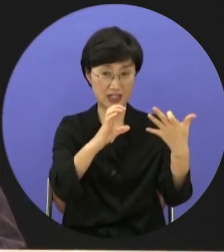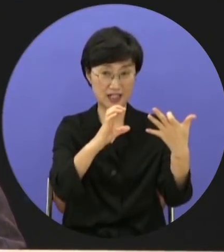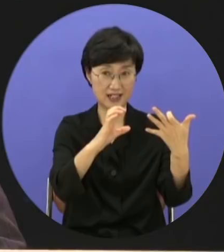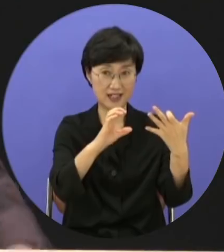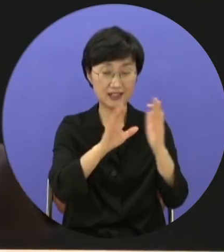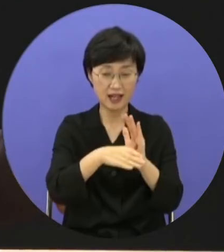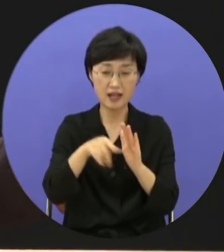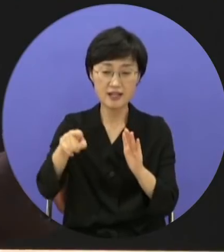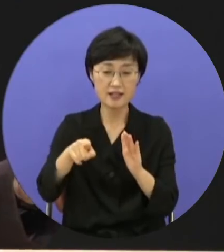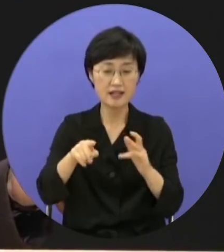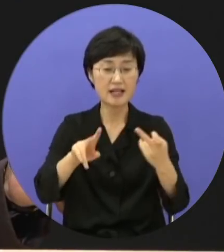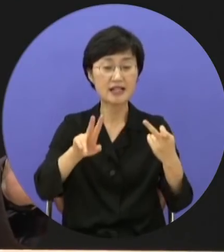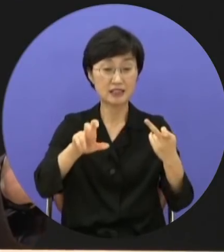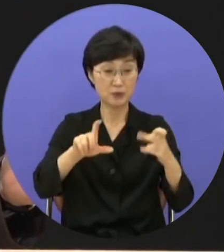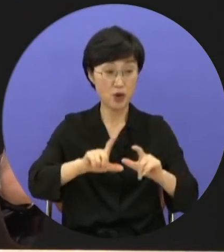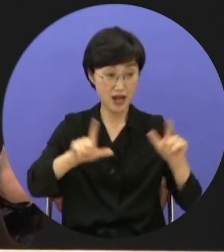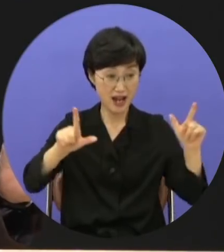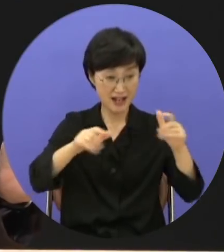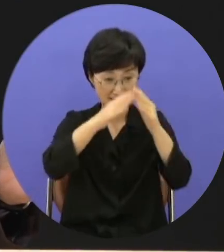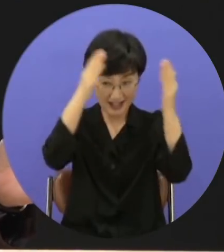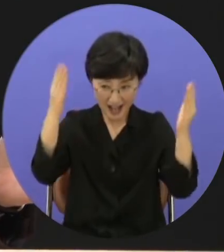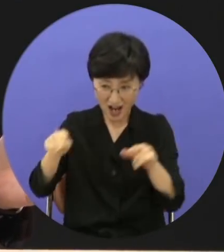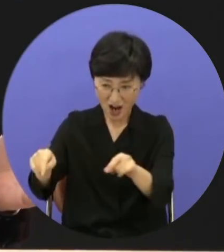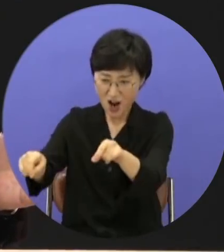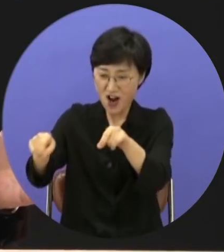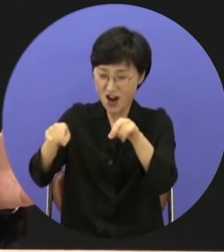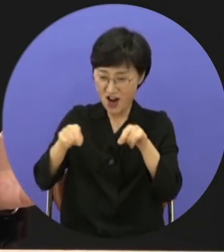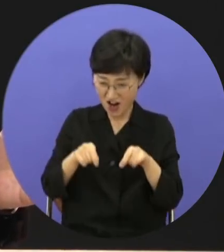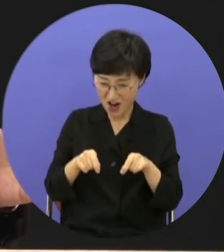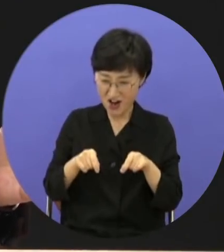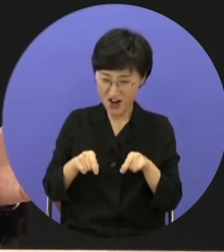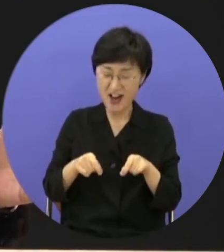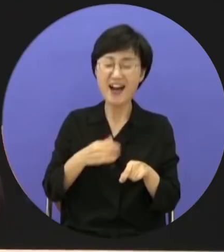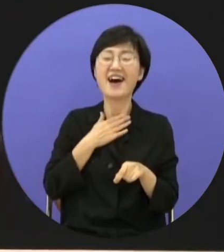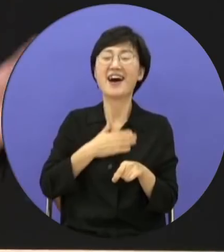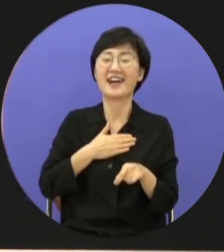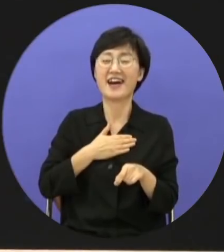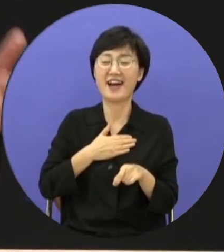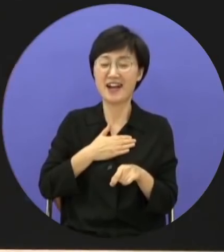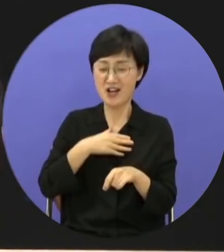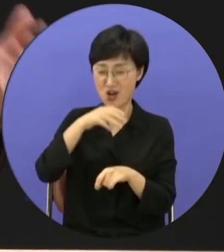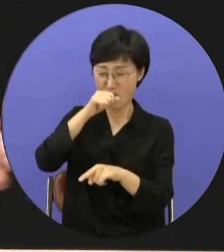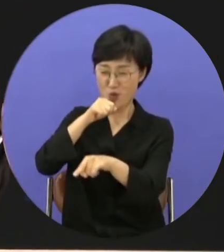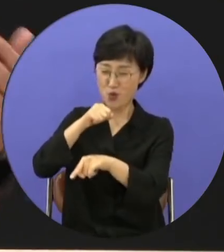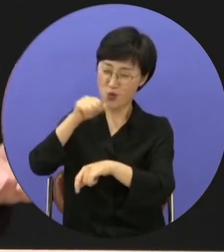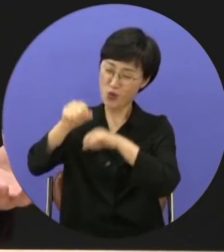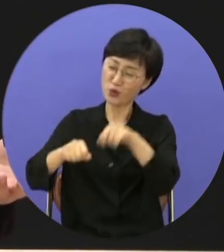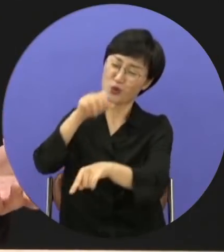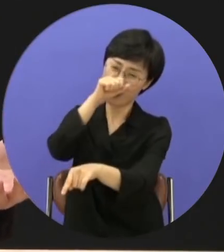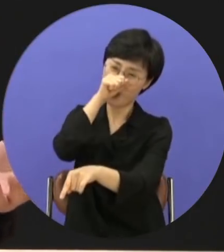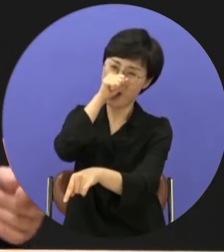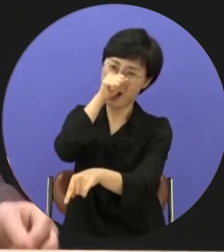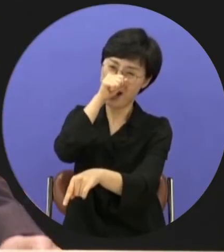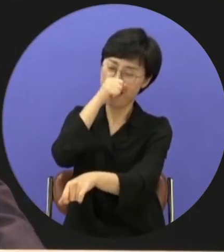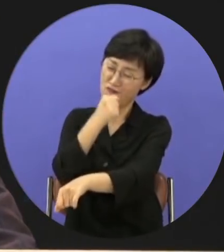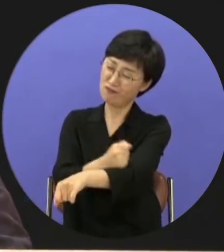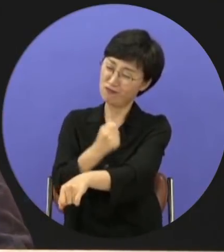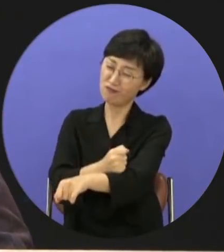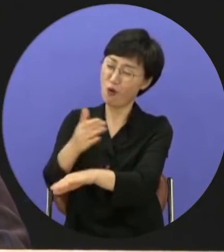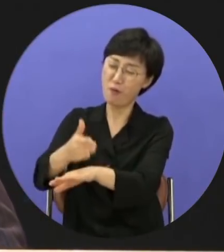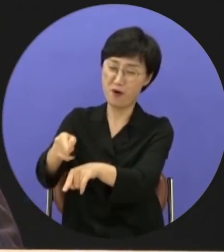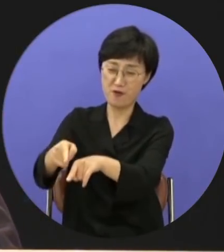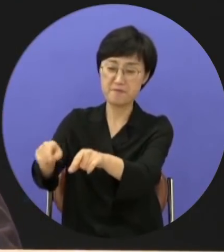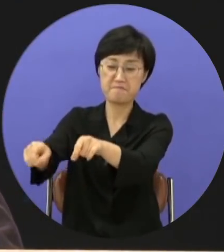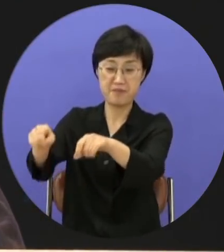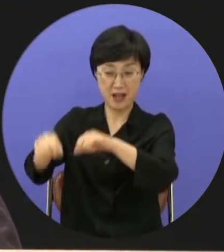world holiday. 그래, 전 세계에서 우리도 성 니콜라우스처럼 선행하자, 예수님 오신 날. And the entire world